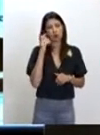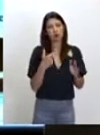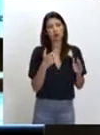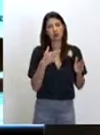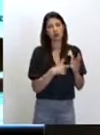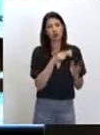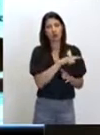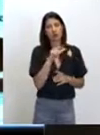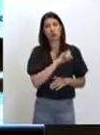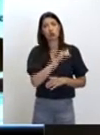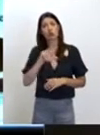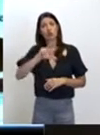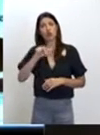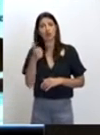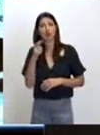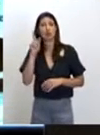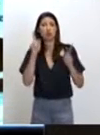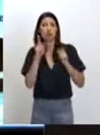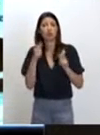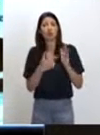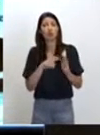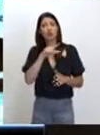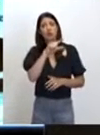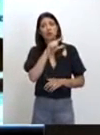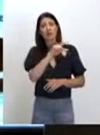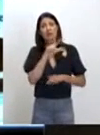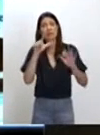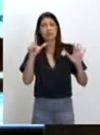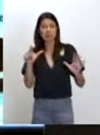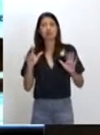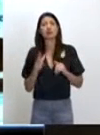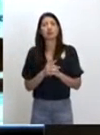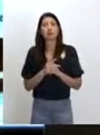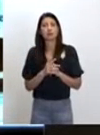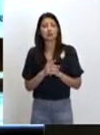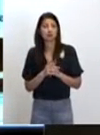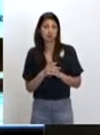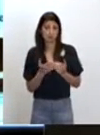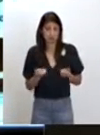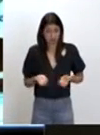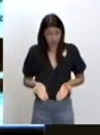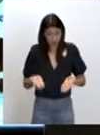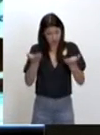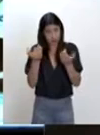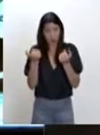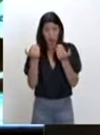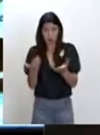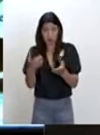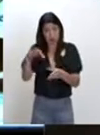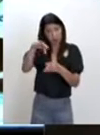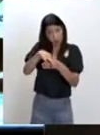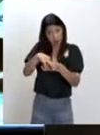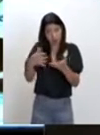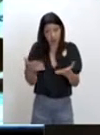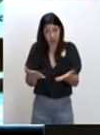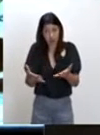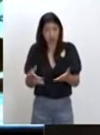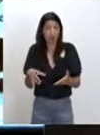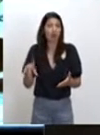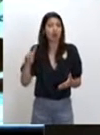2027. Nous avons souhaité faire passer cette délibération maintenant pour